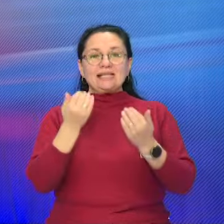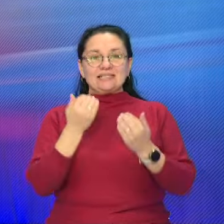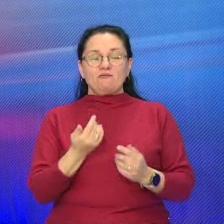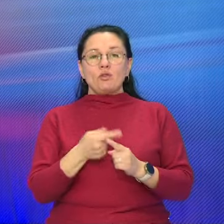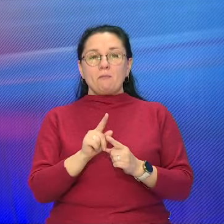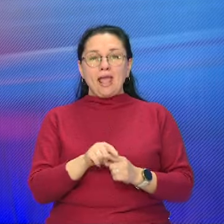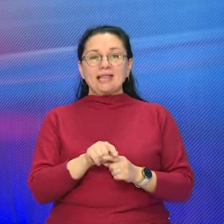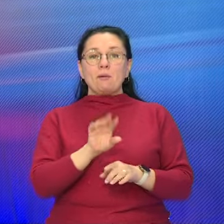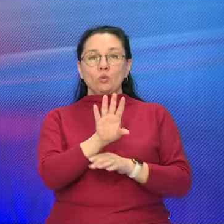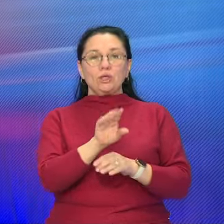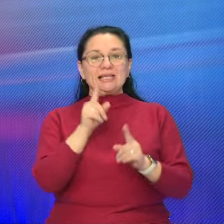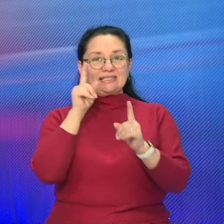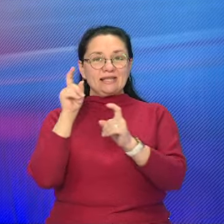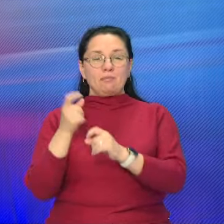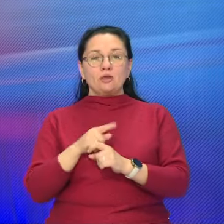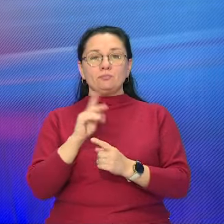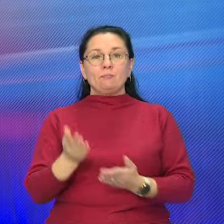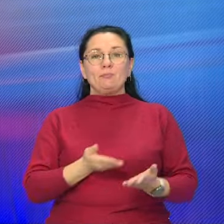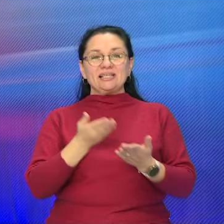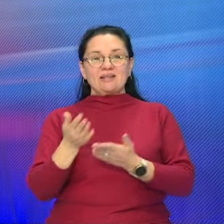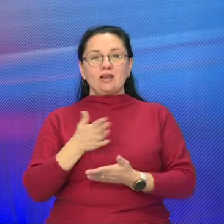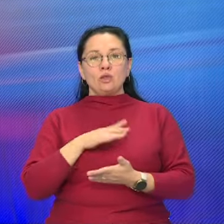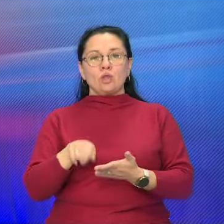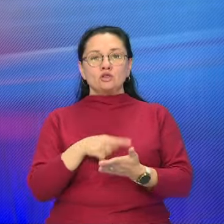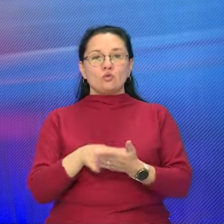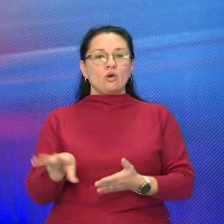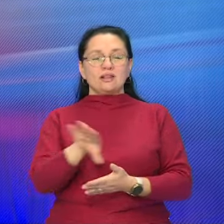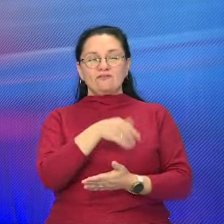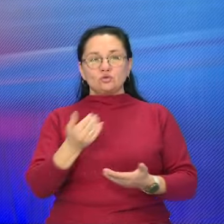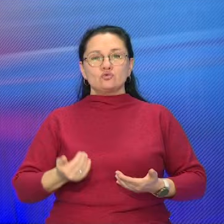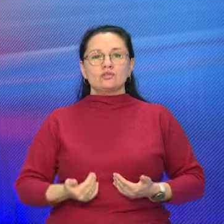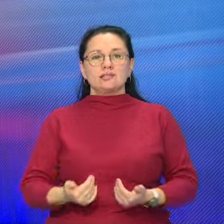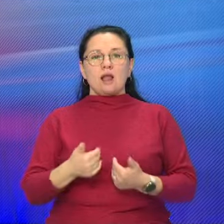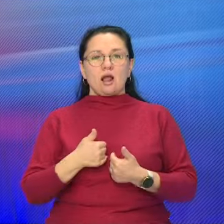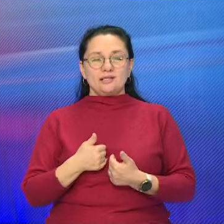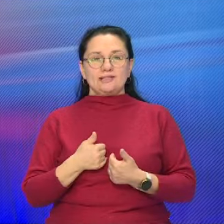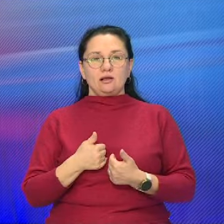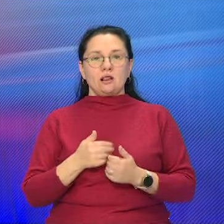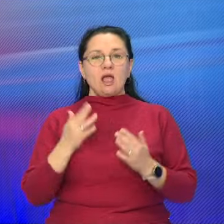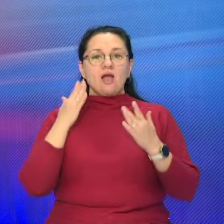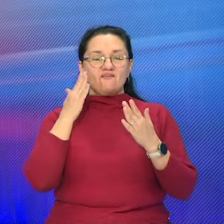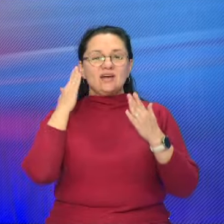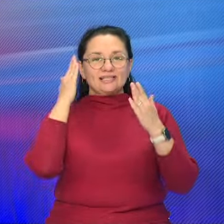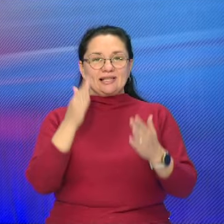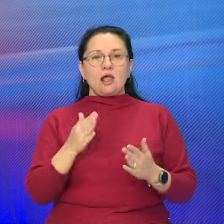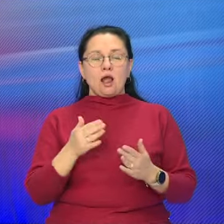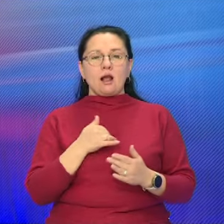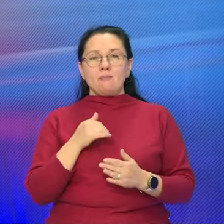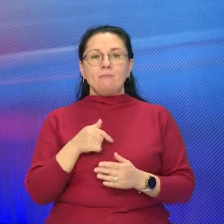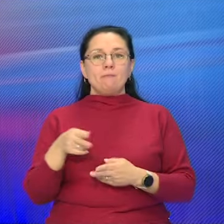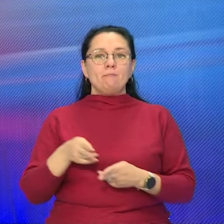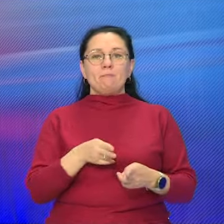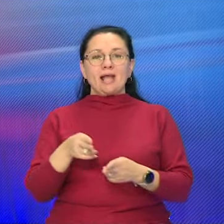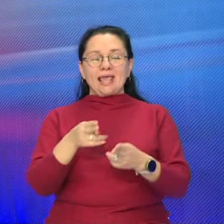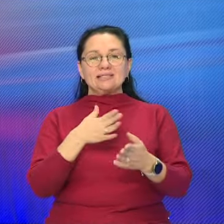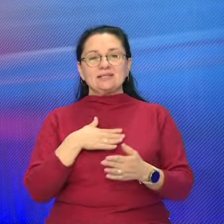и снимаюсь, потому что представляю наш город. Всю жизнь хотел во снах мечтал, да, погонять по нашим улицам.